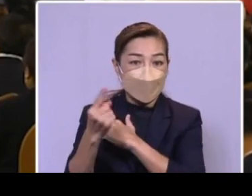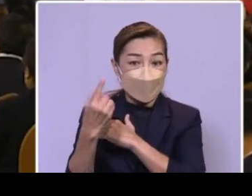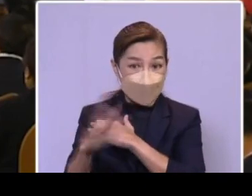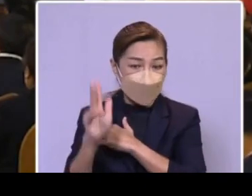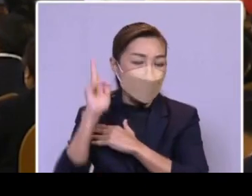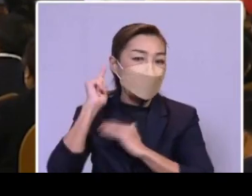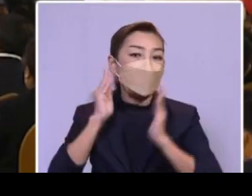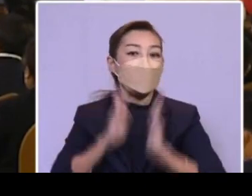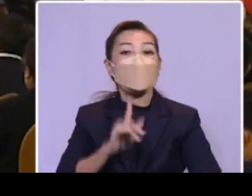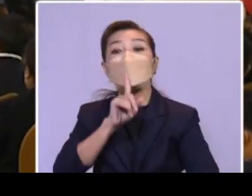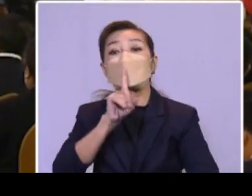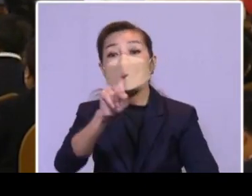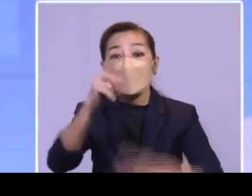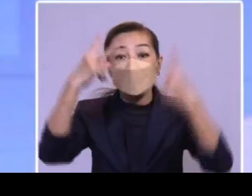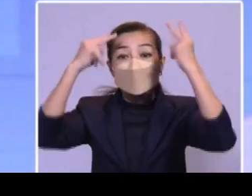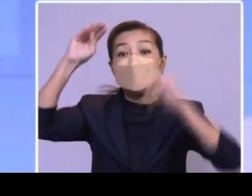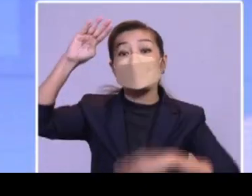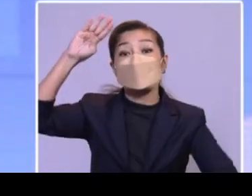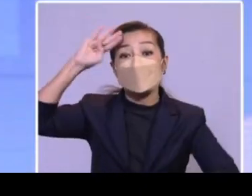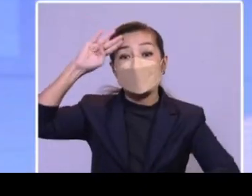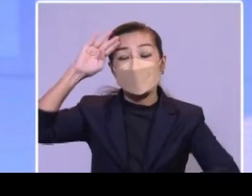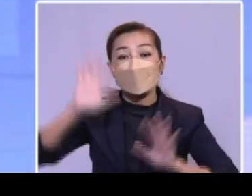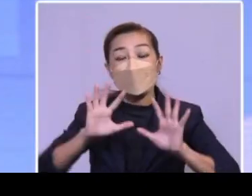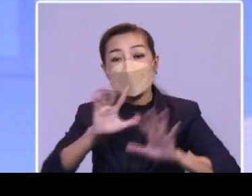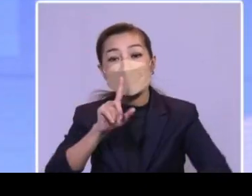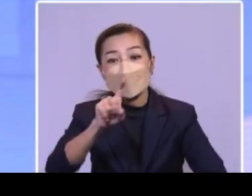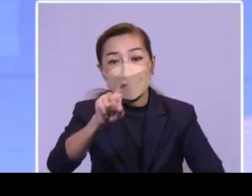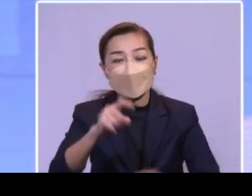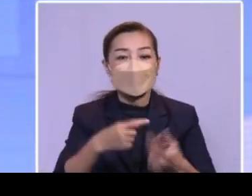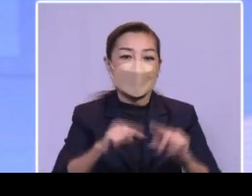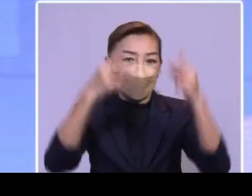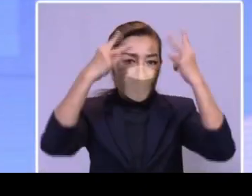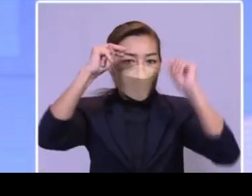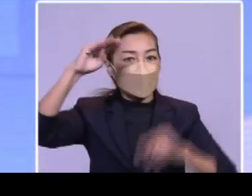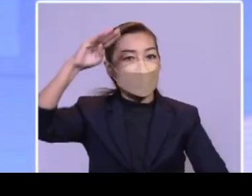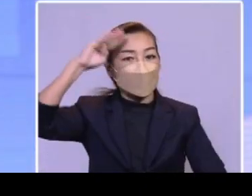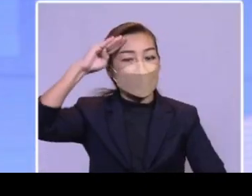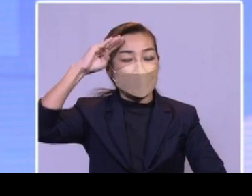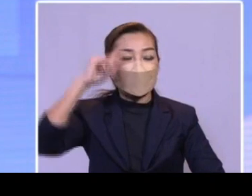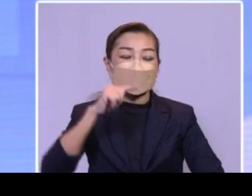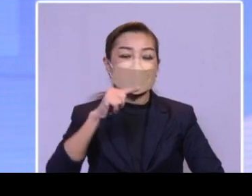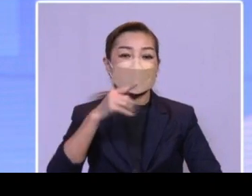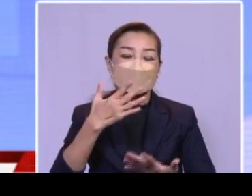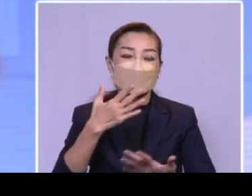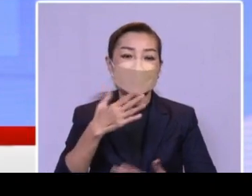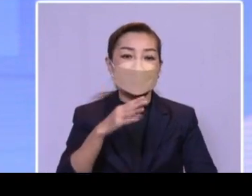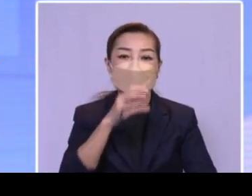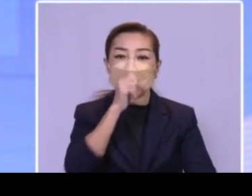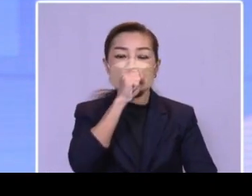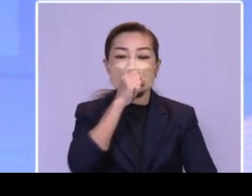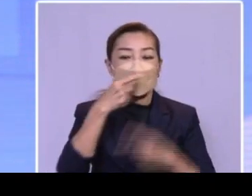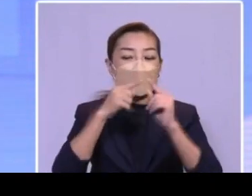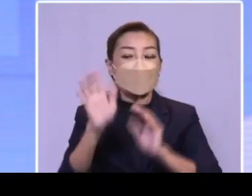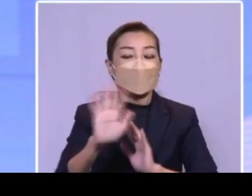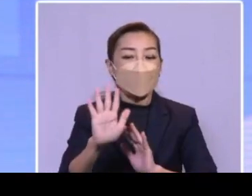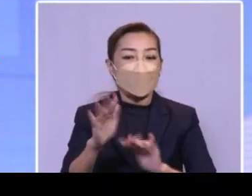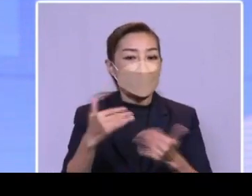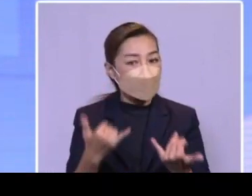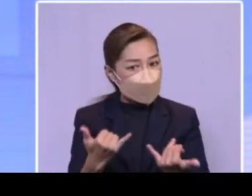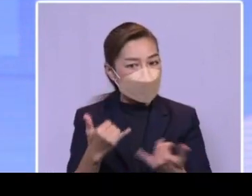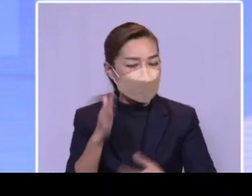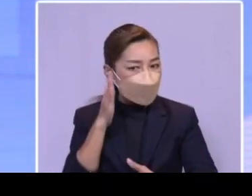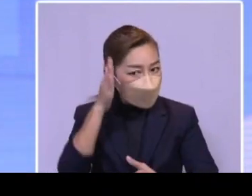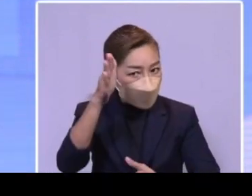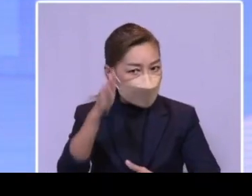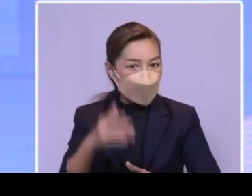างการเมืองของท่านนายกรัฐมนตรีนะฮะปรากฏว่าทางพลเอกประยุทธ์จันทร์โอชาท่านนายกรัฐมนตรีเนี่ยยังไม่ตอบครับว่าจะเตรียมนั่งหัวหน้า